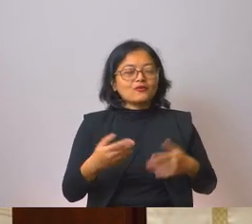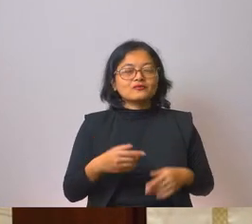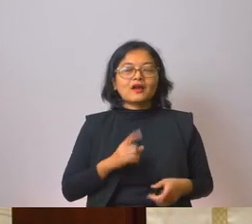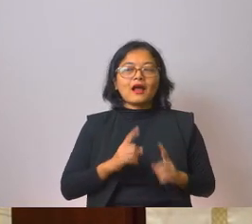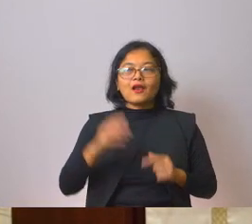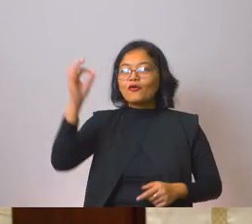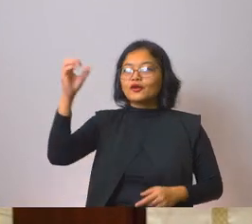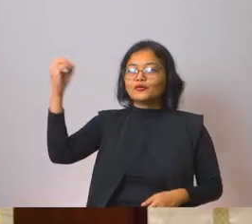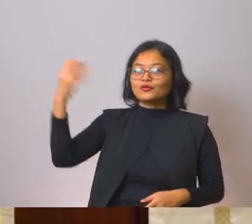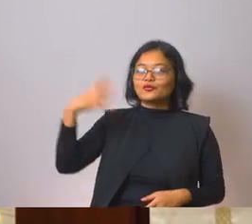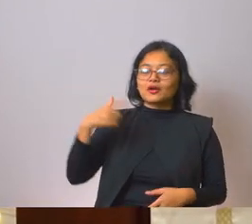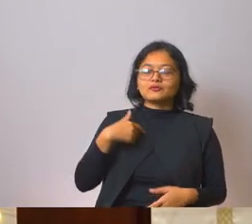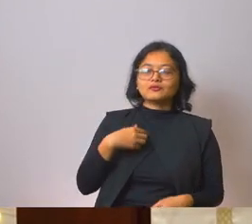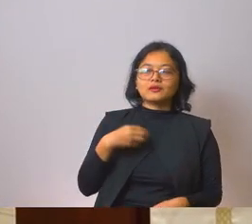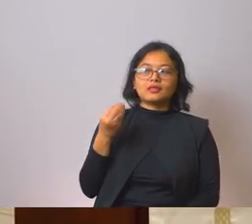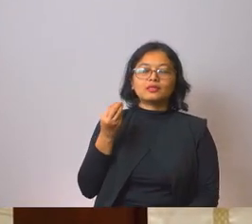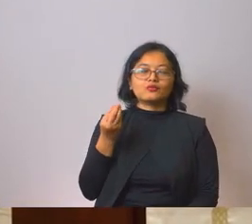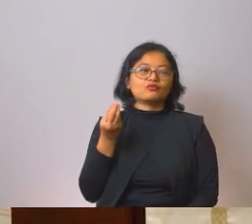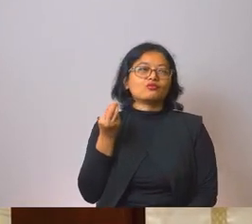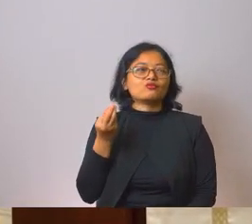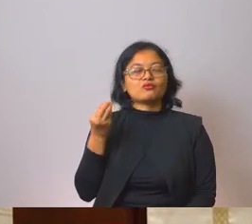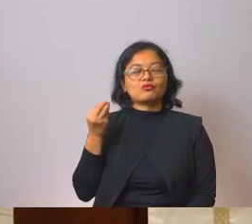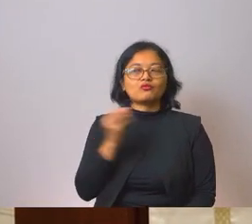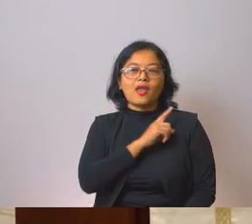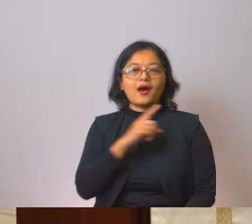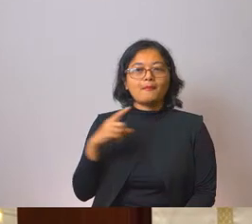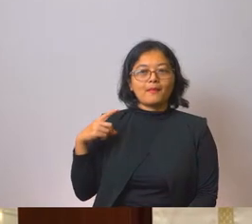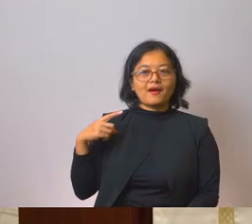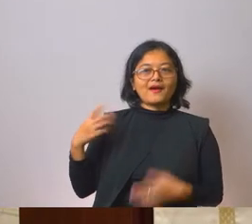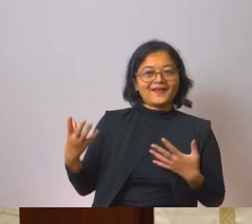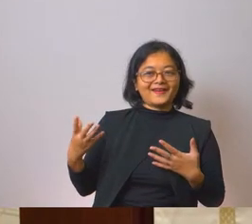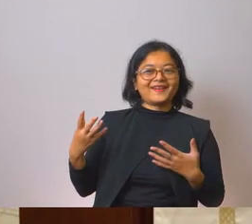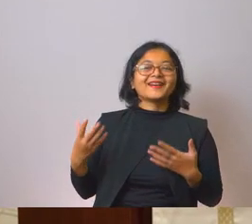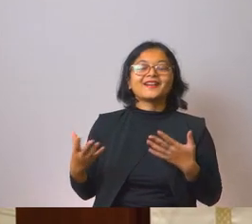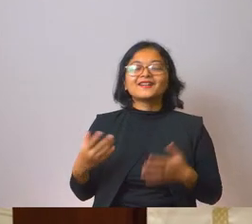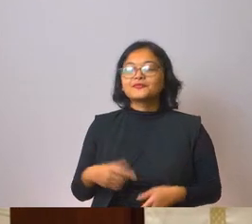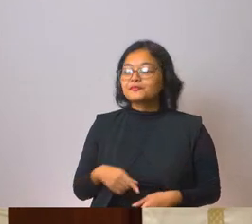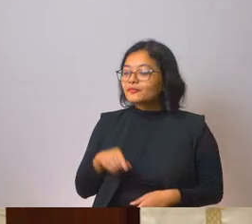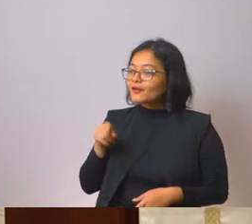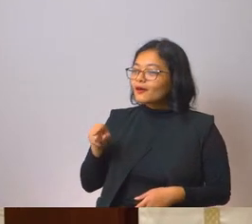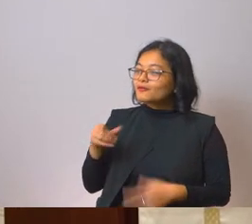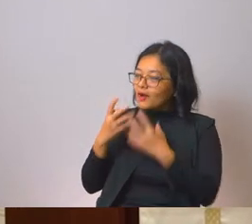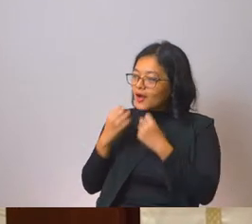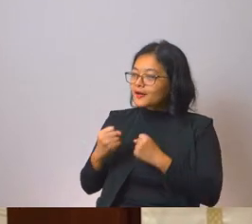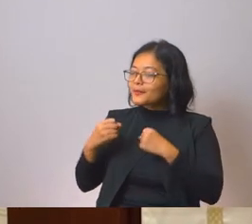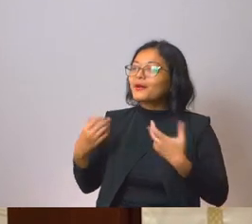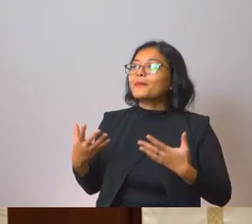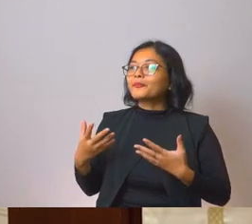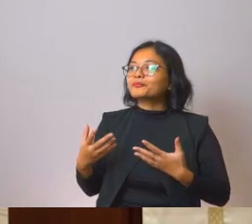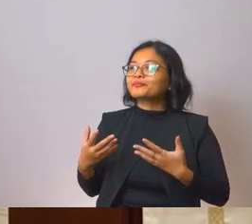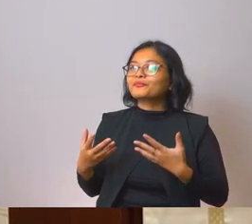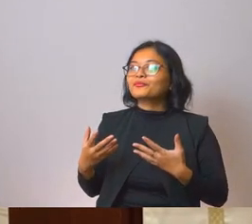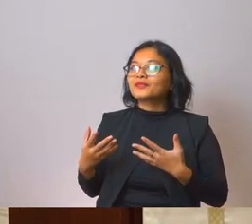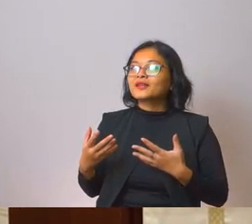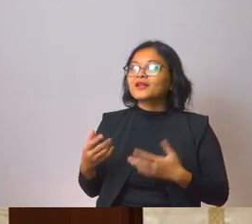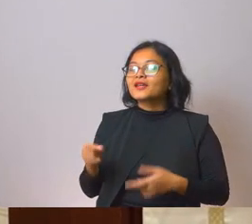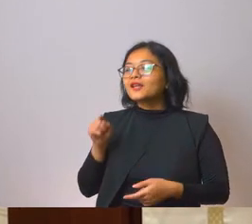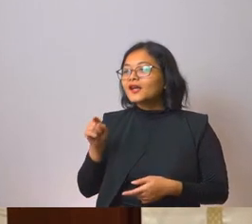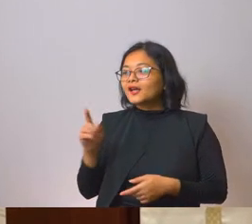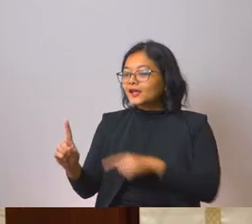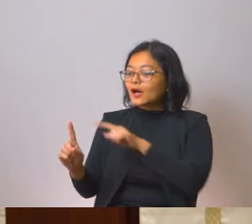Harapannya Boas itu dimarahin atau diapain? Ditemenin atau gimana? Selain dimarahin tentu gak enak kan dimarahin